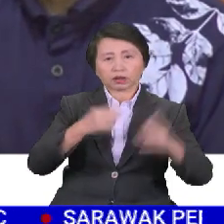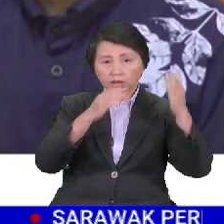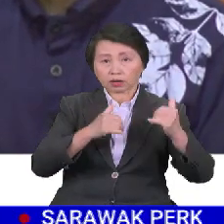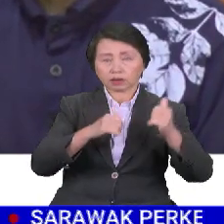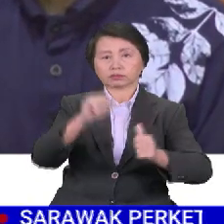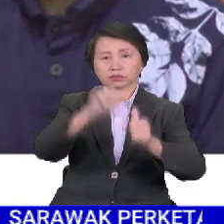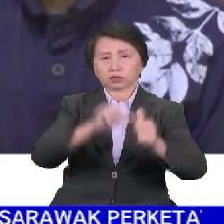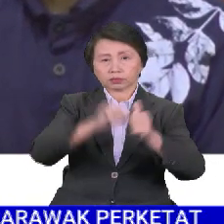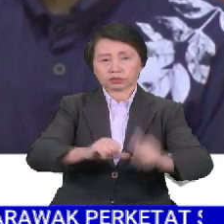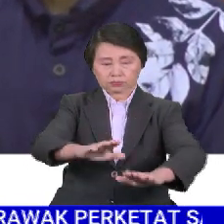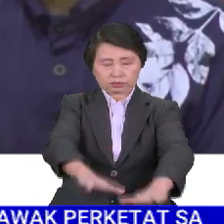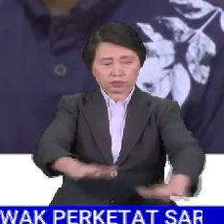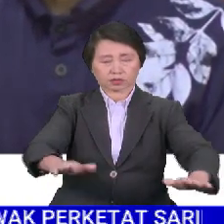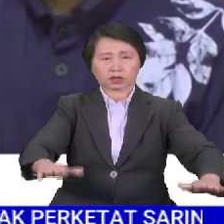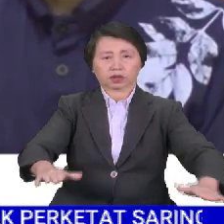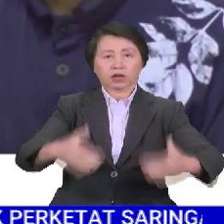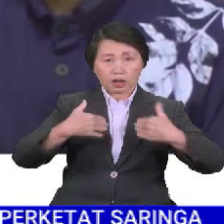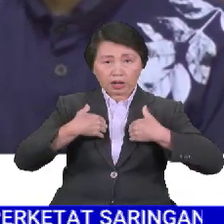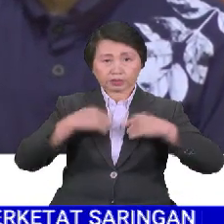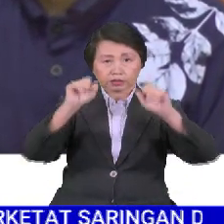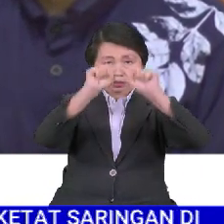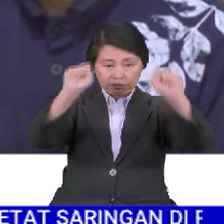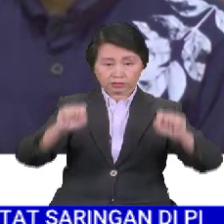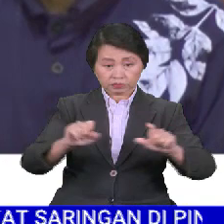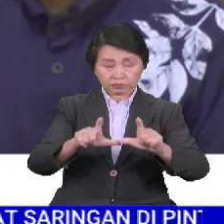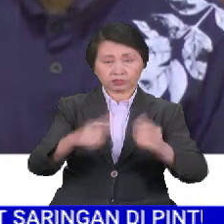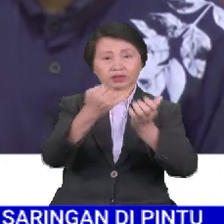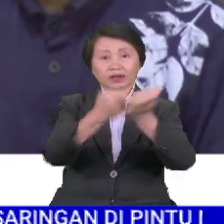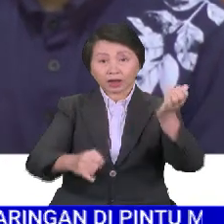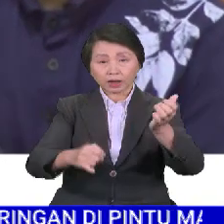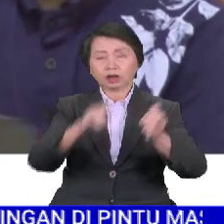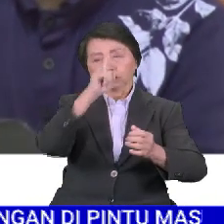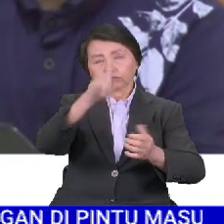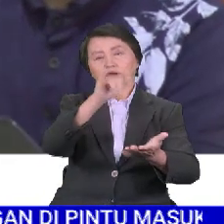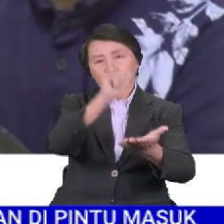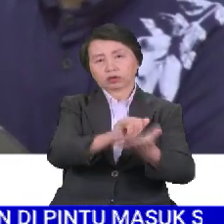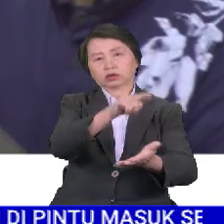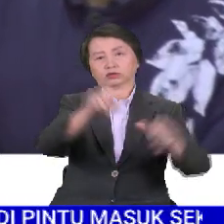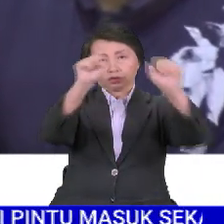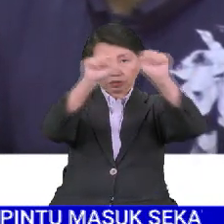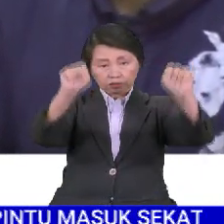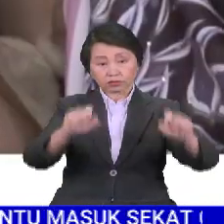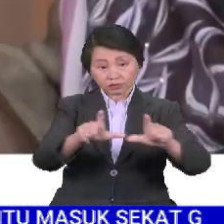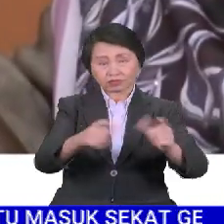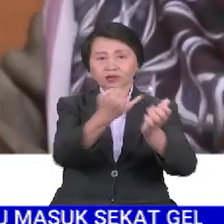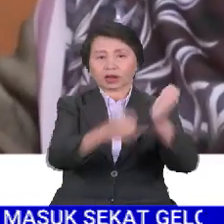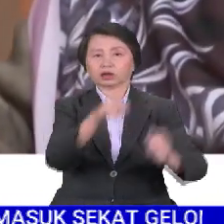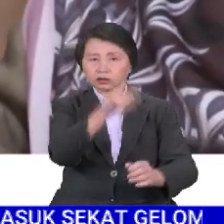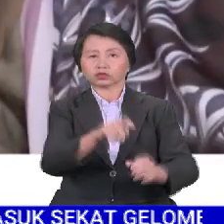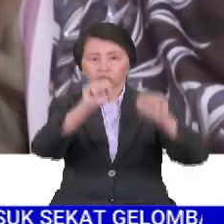setiap kanak-kanak yang mempunyai sijil lahir, sebenarnya sijil lahir itulah dokumen pengendalian diri mereka.